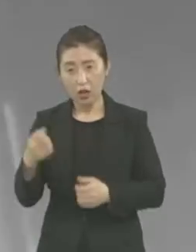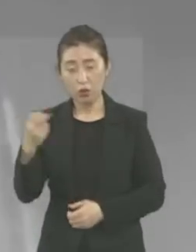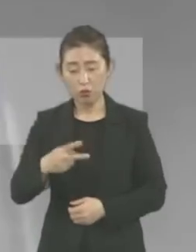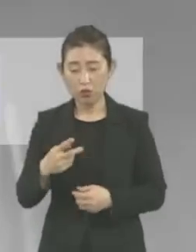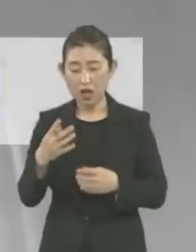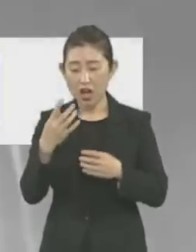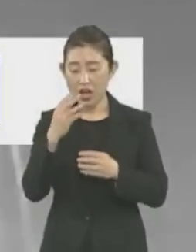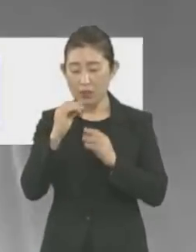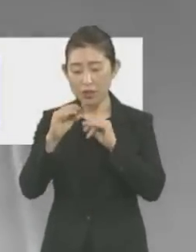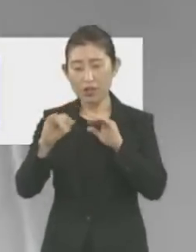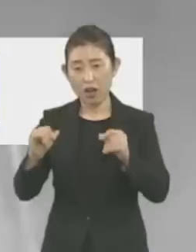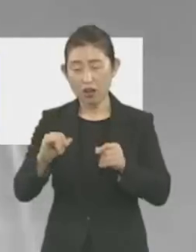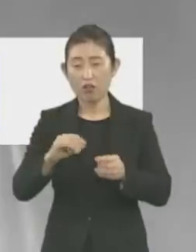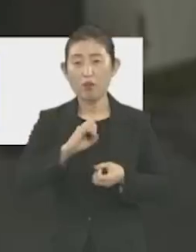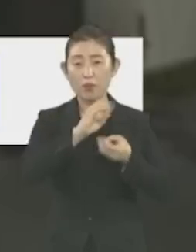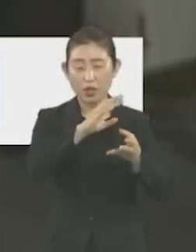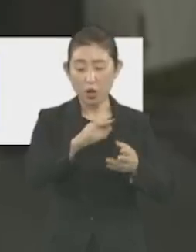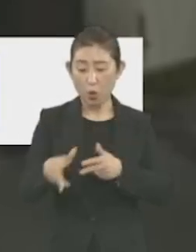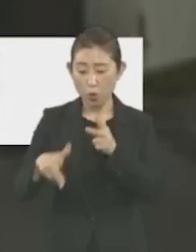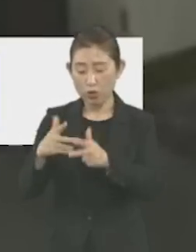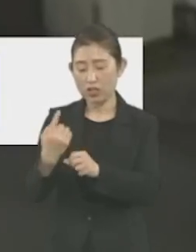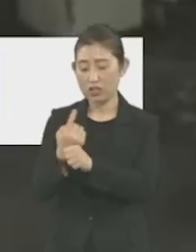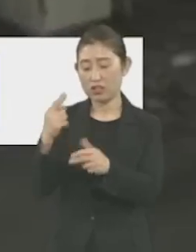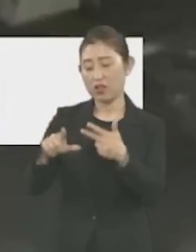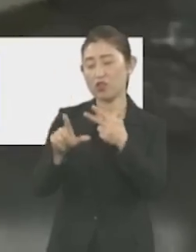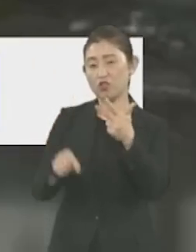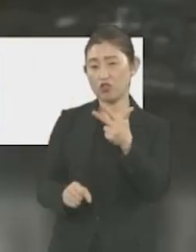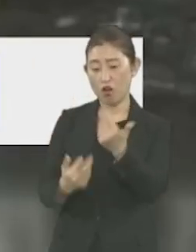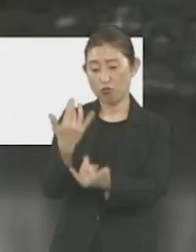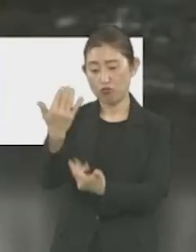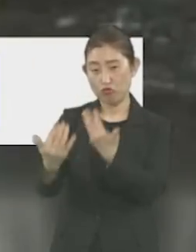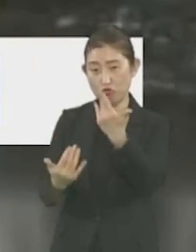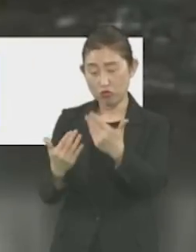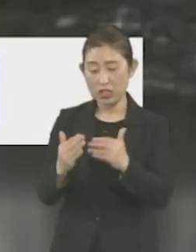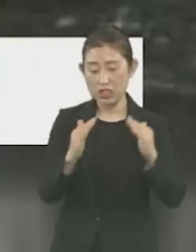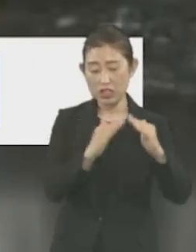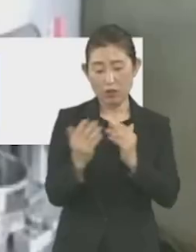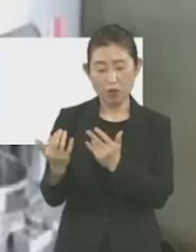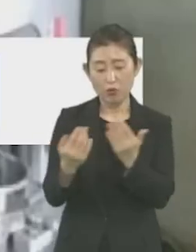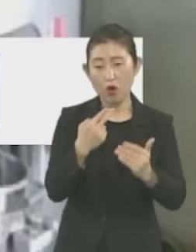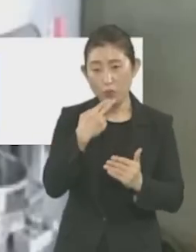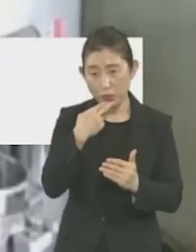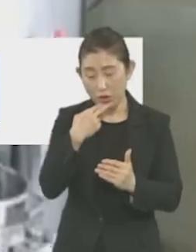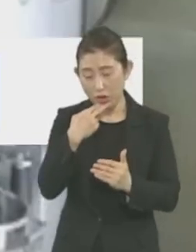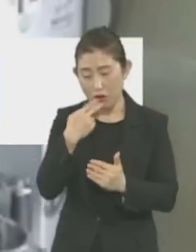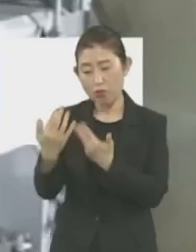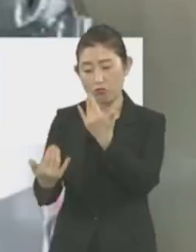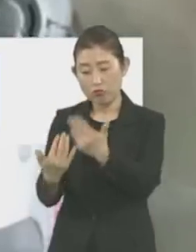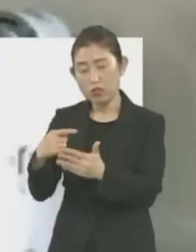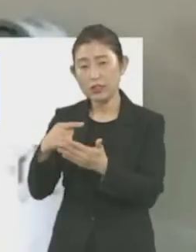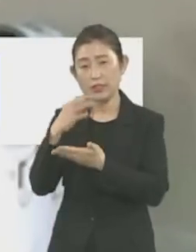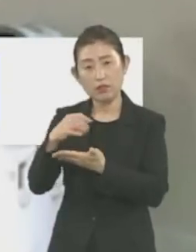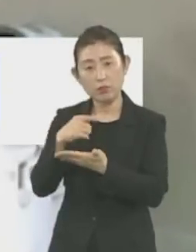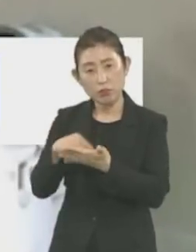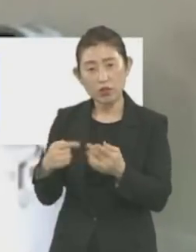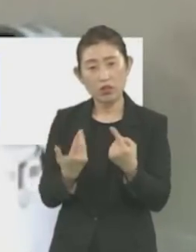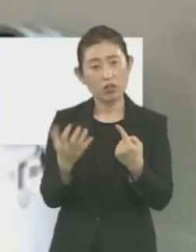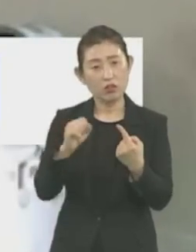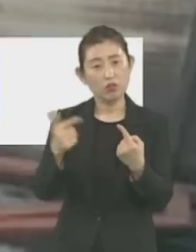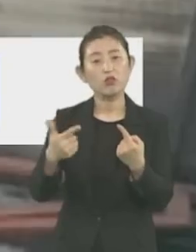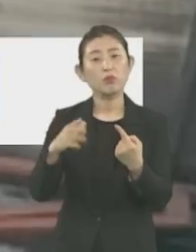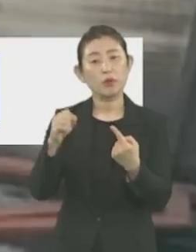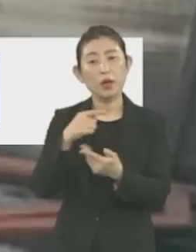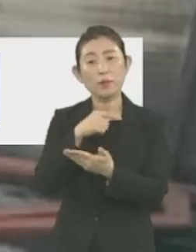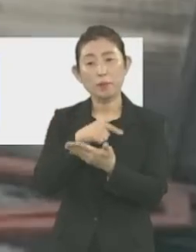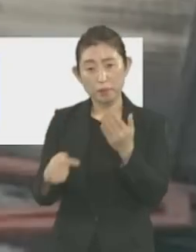불이 난 건 지난해 7월. 다행히 인근 주택 등으로 번지진 않았지만 공장 일부가 불에 타 소방서 추산 1억 6천만